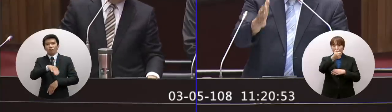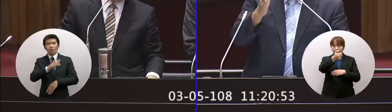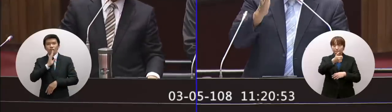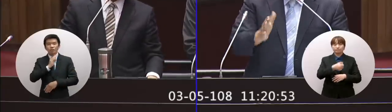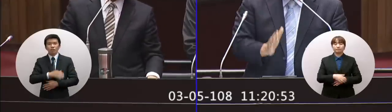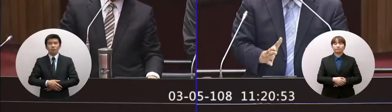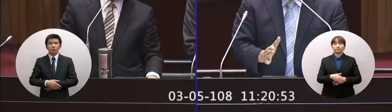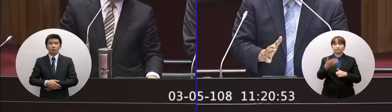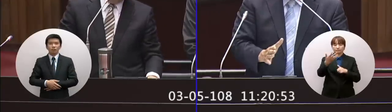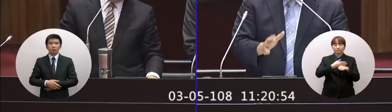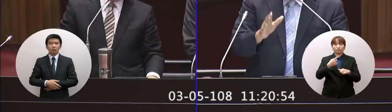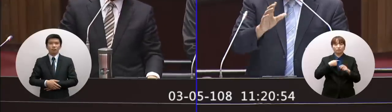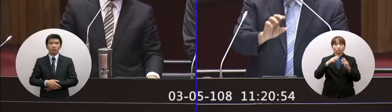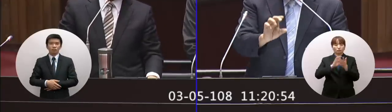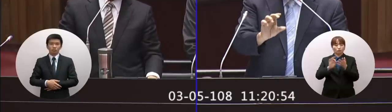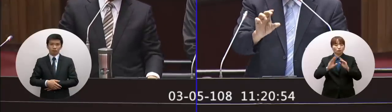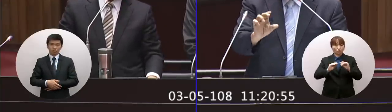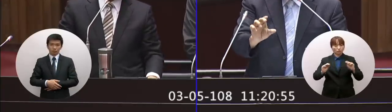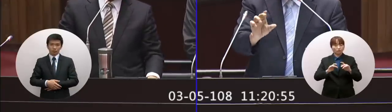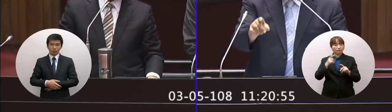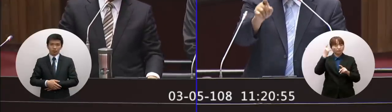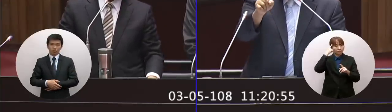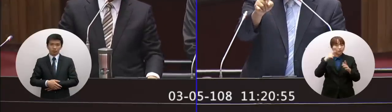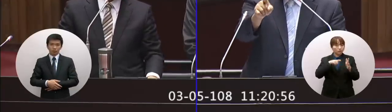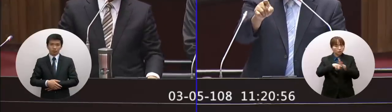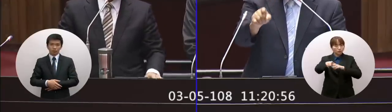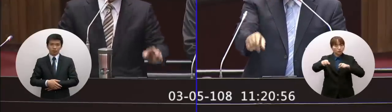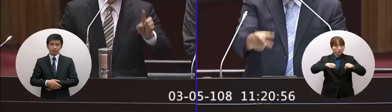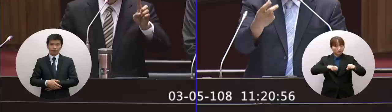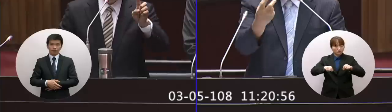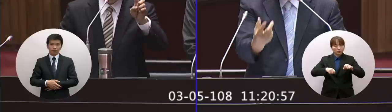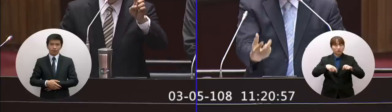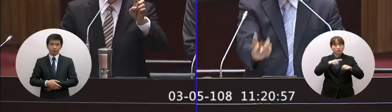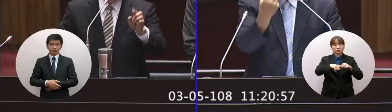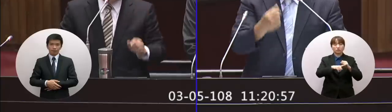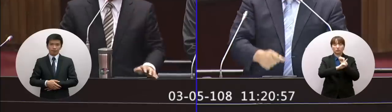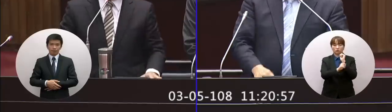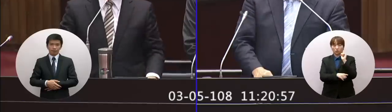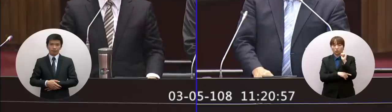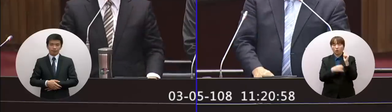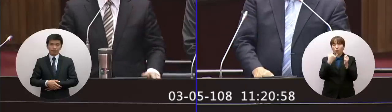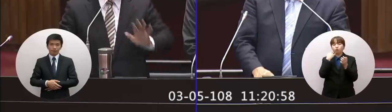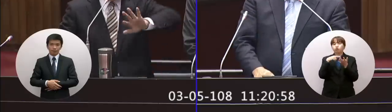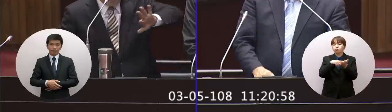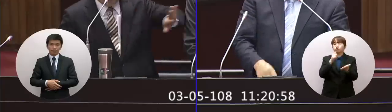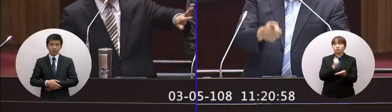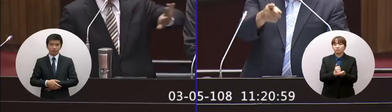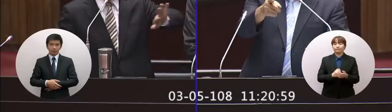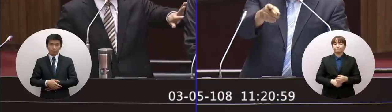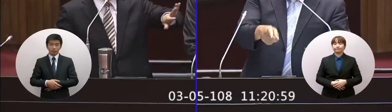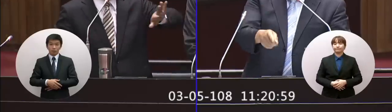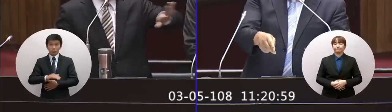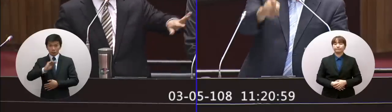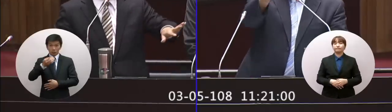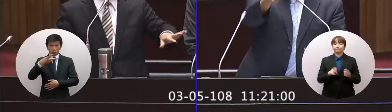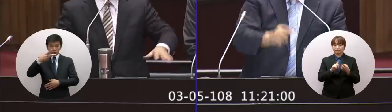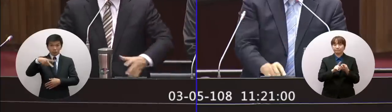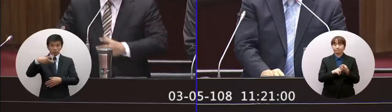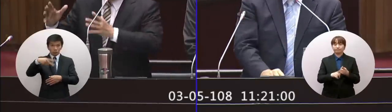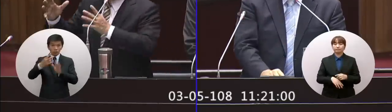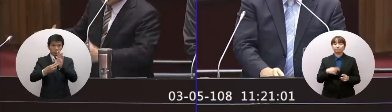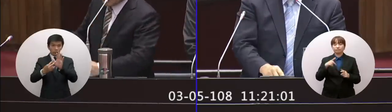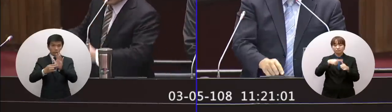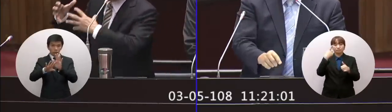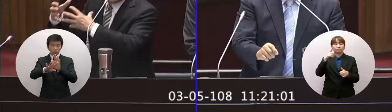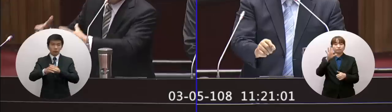你了，让我们使用，但是我们希望透过专案彰化编的程序能够取得，好，好不好？ 那是后话 了，对对对，那是后话，但是要先